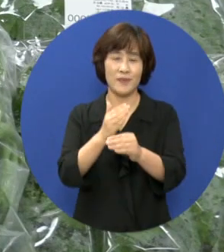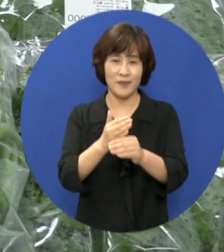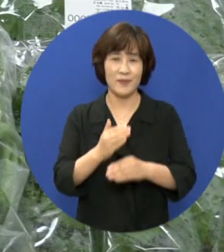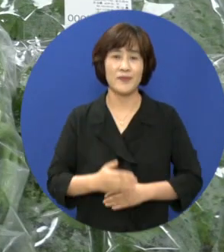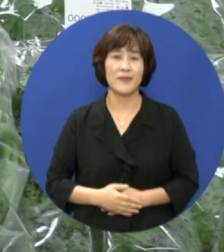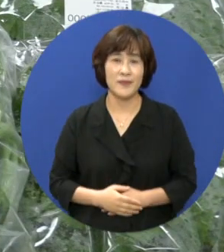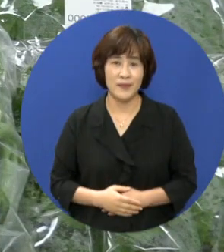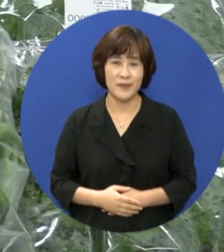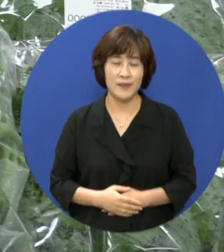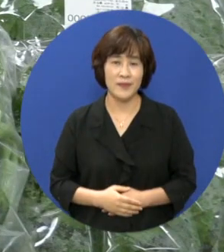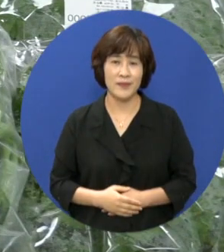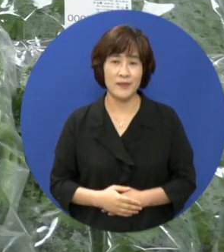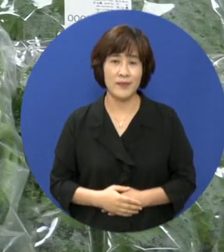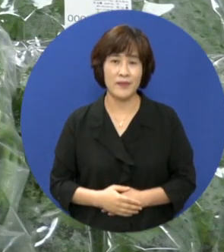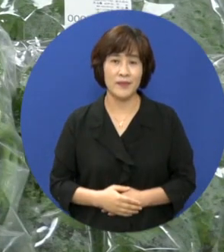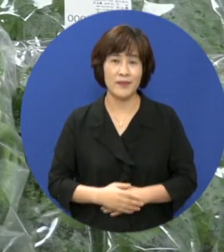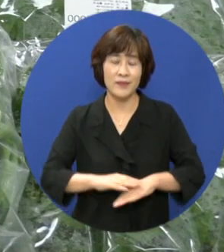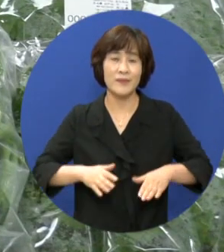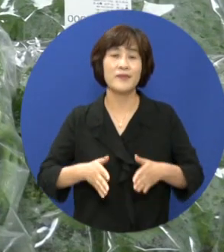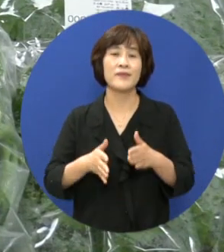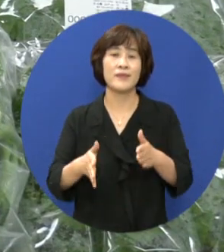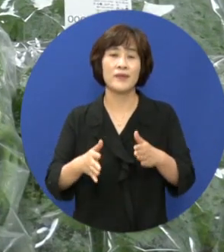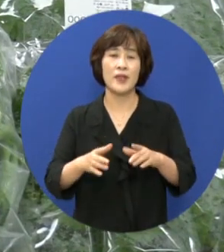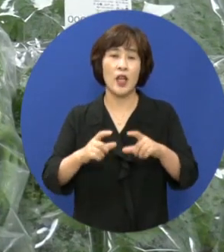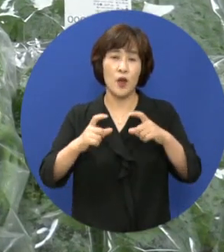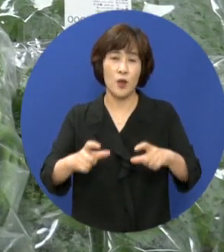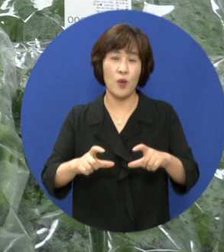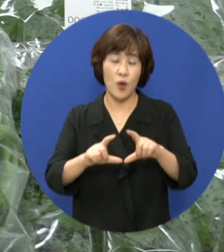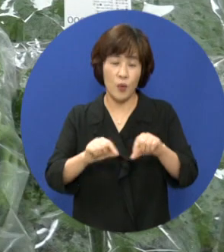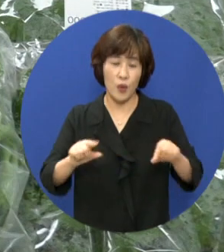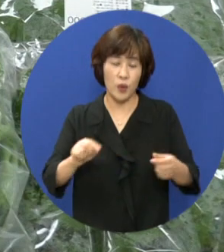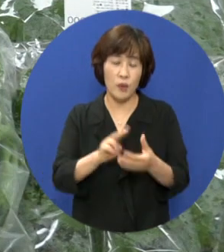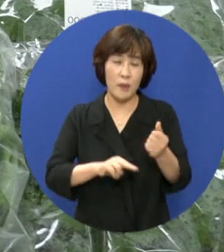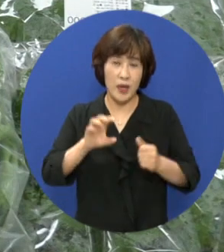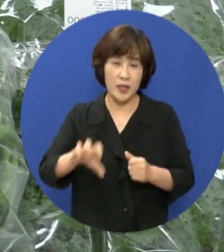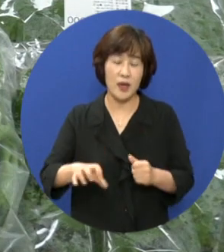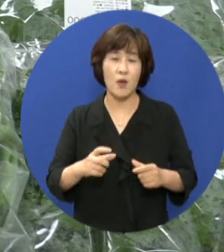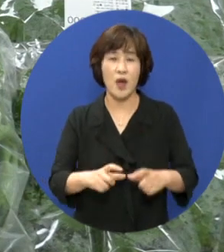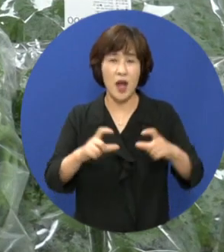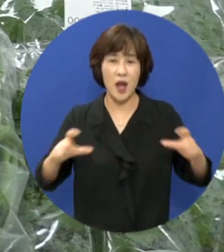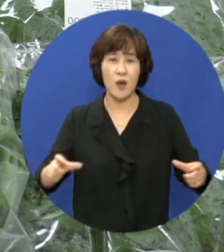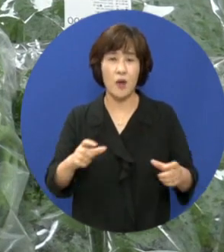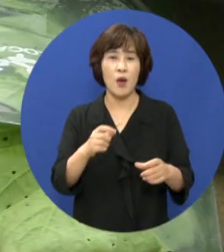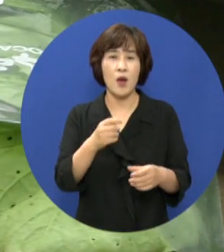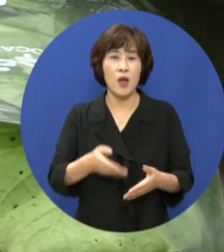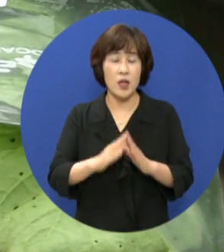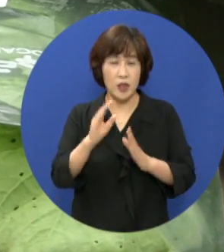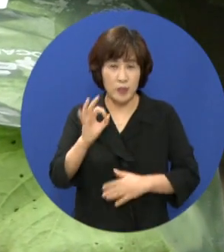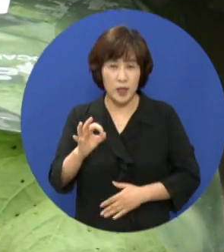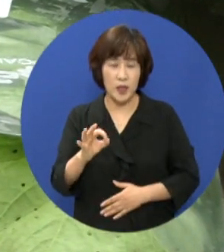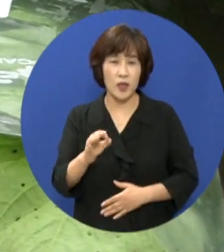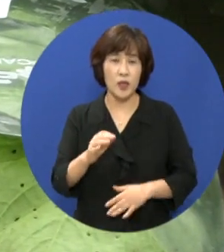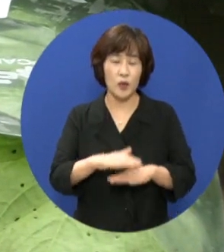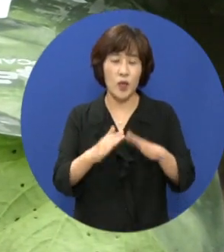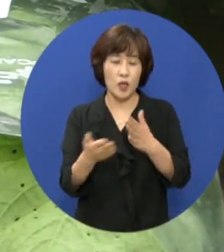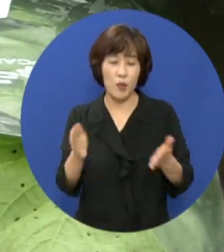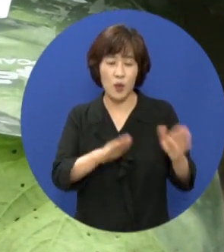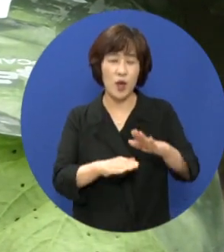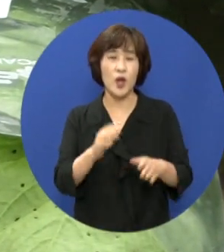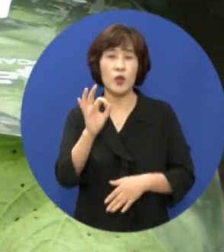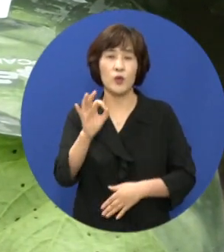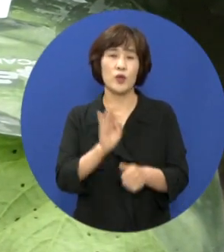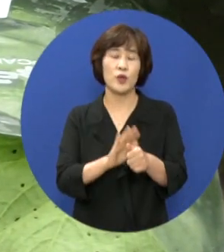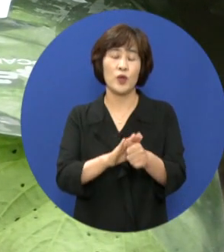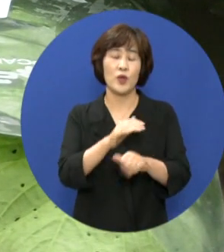있습니다 전남도는 로컬푸드 직매장을 확대하고 설치비와 농가의 포장지 등을 지원할 계획입니다